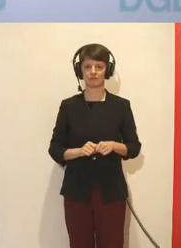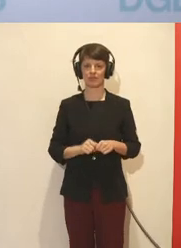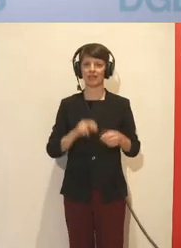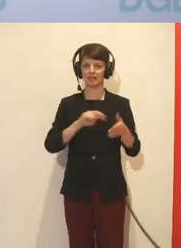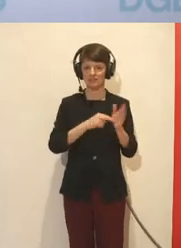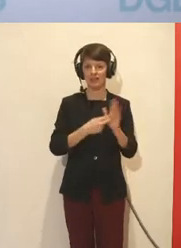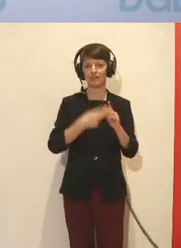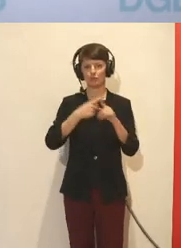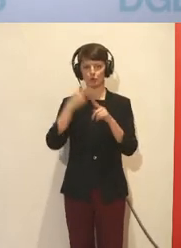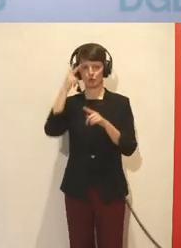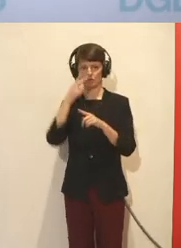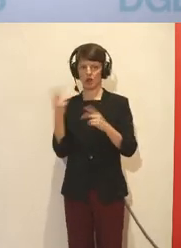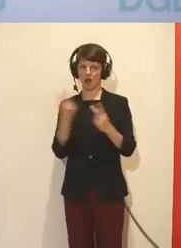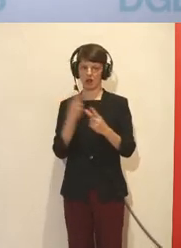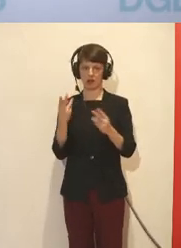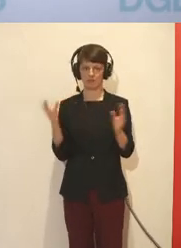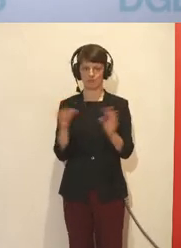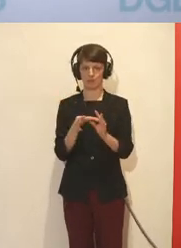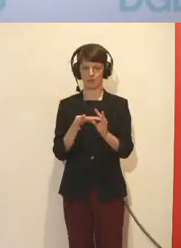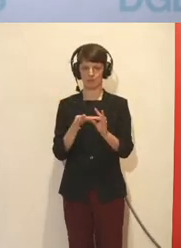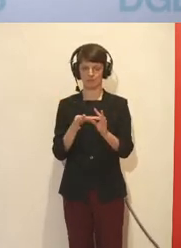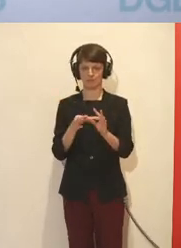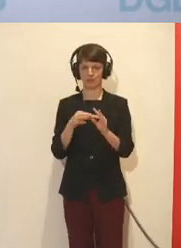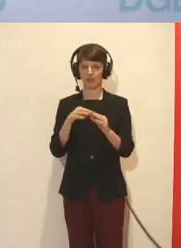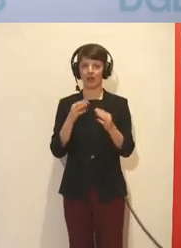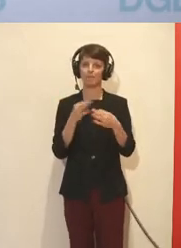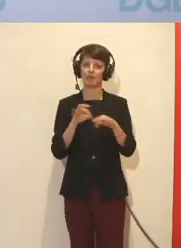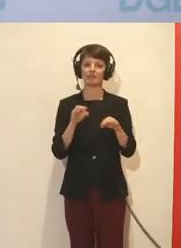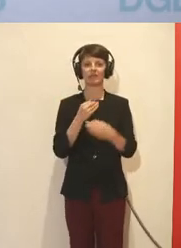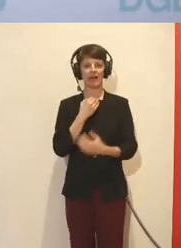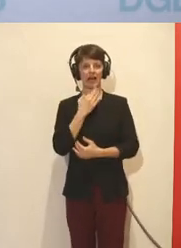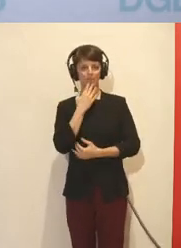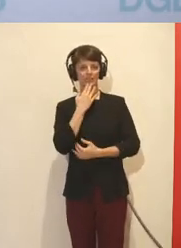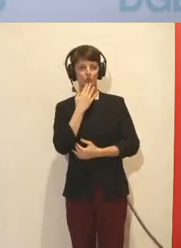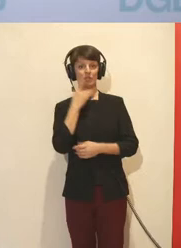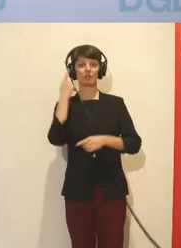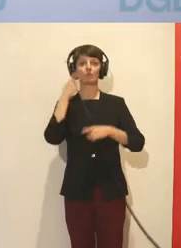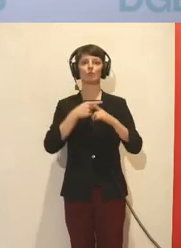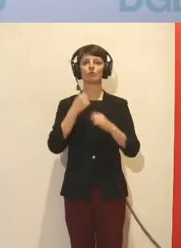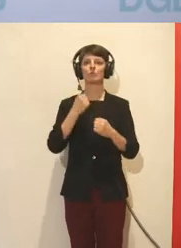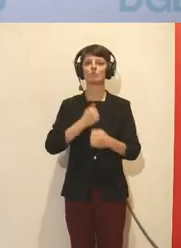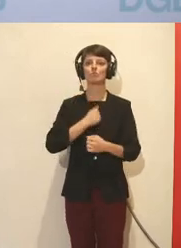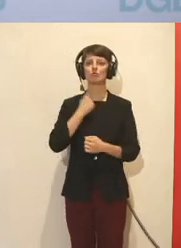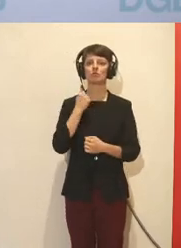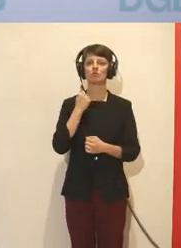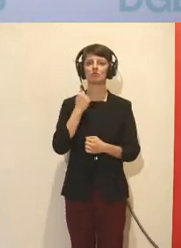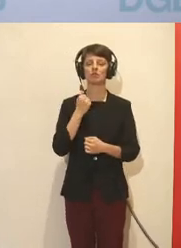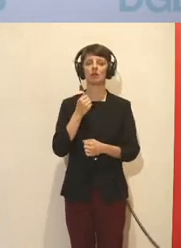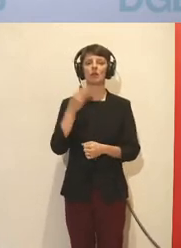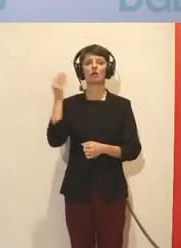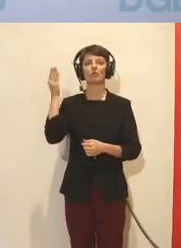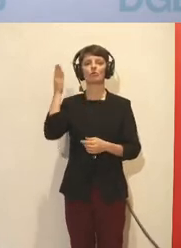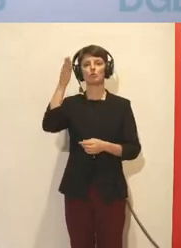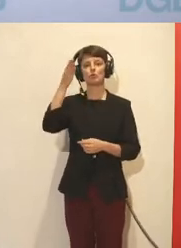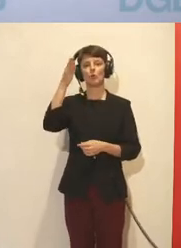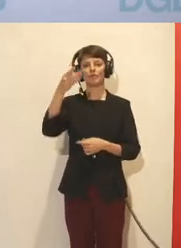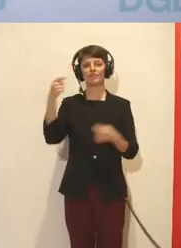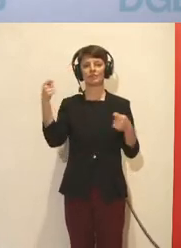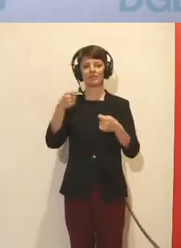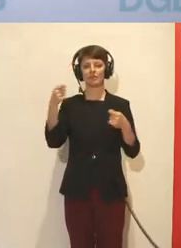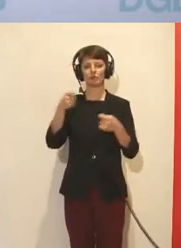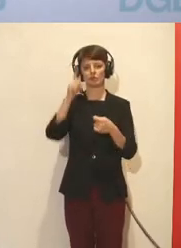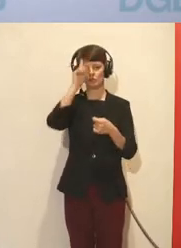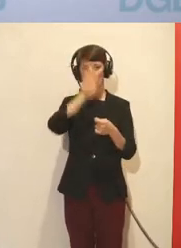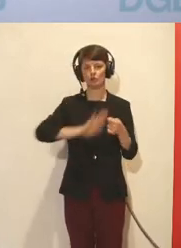wir mutig und ambitioniert die riesigen zukunftsinvestitionen die wir in deutschland